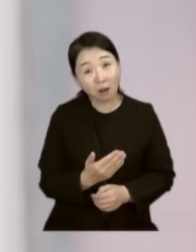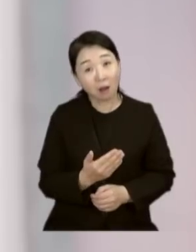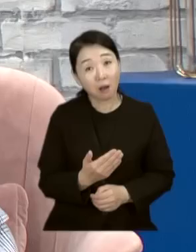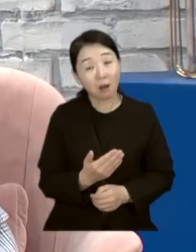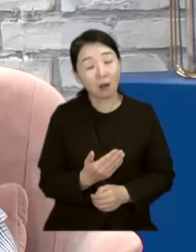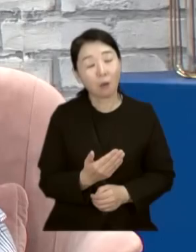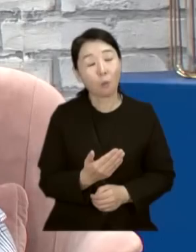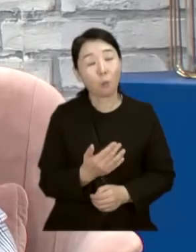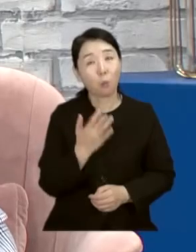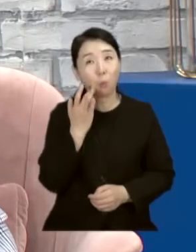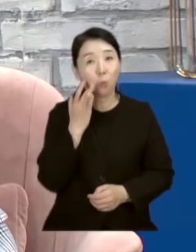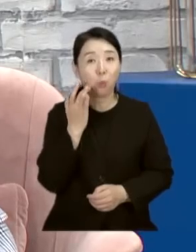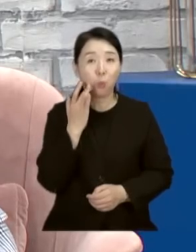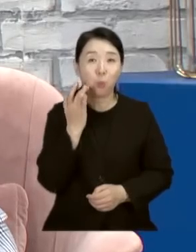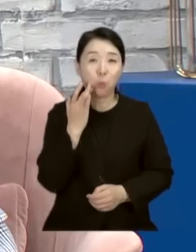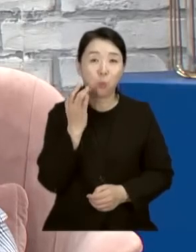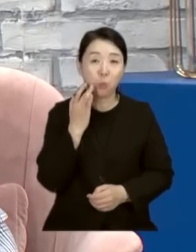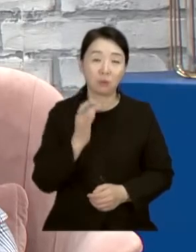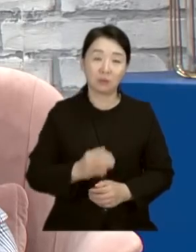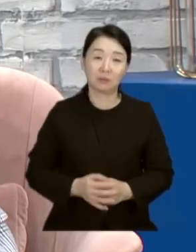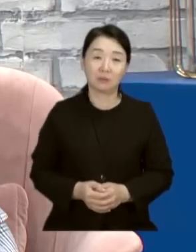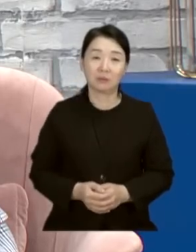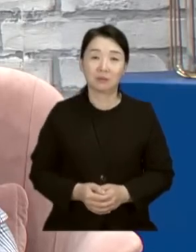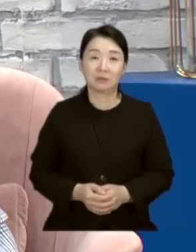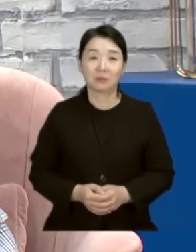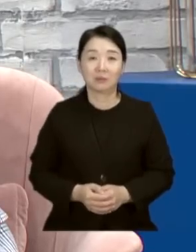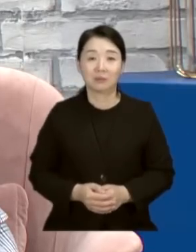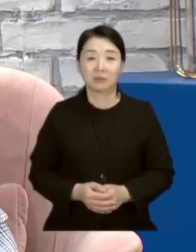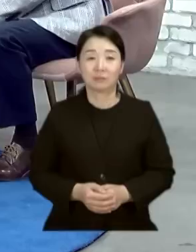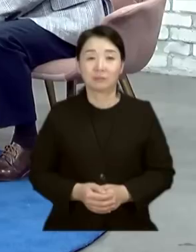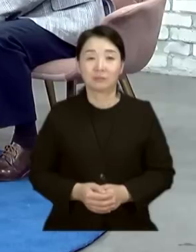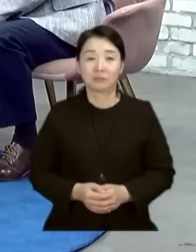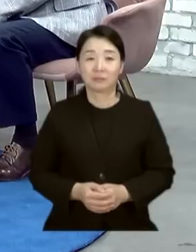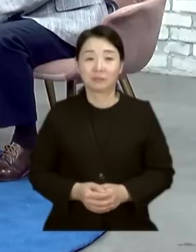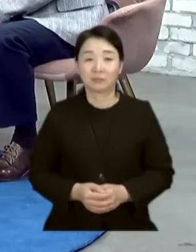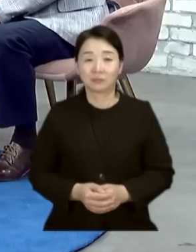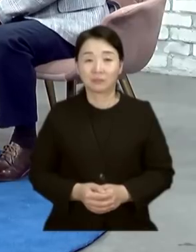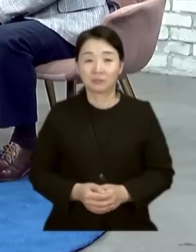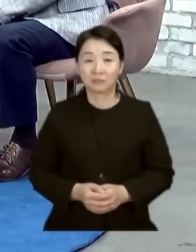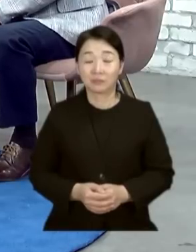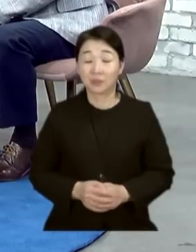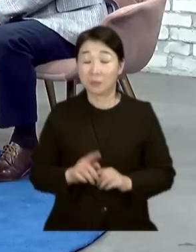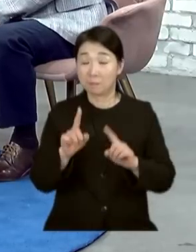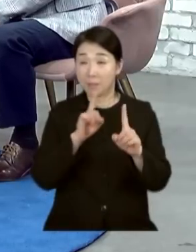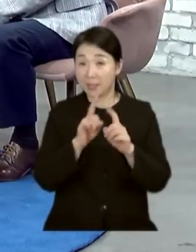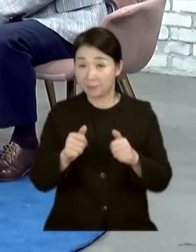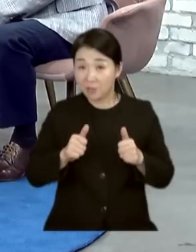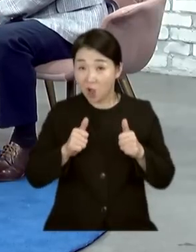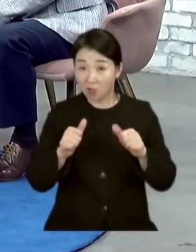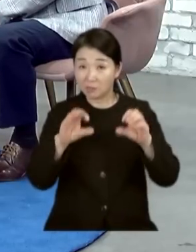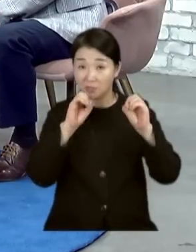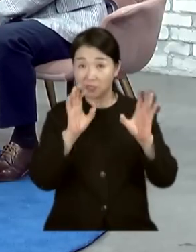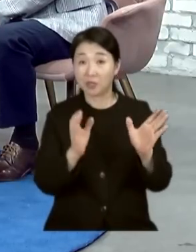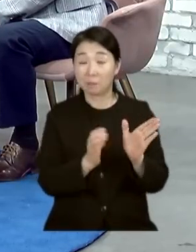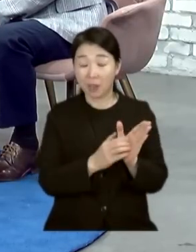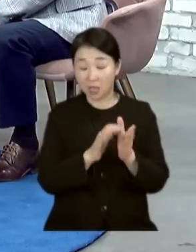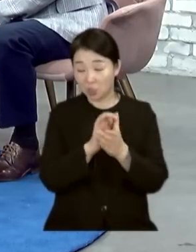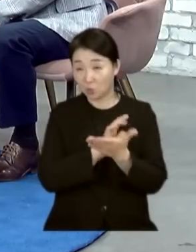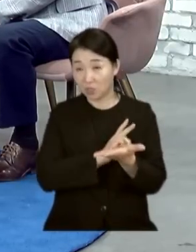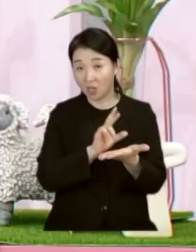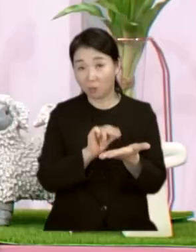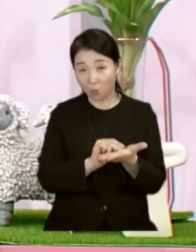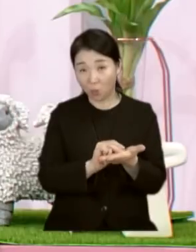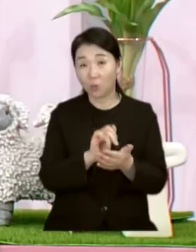어머 이게 가능하구나. 너무 신기했어요. 그래갖고요. 네. 그래서 그 뒤로 이제 열심히 말씀을 또 이제 저의 기도